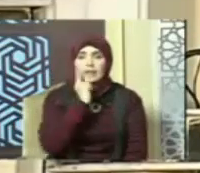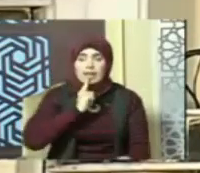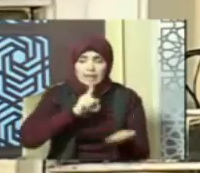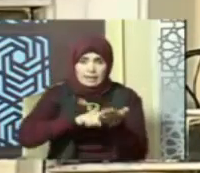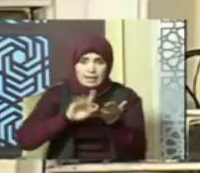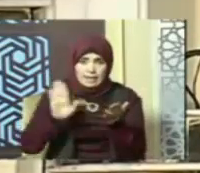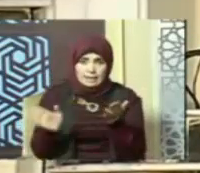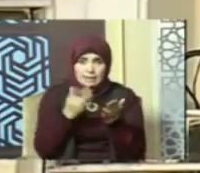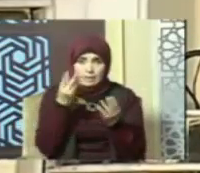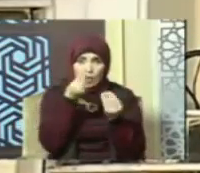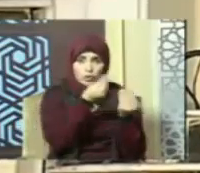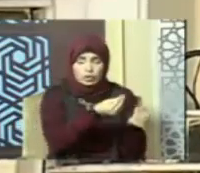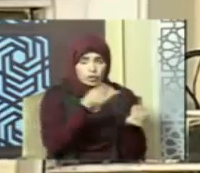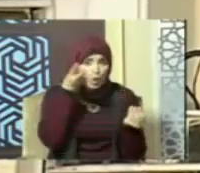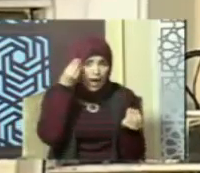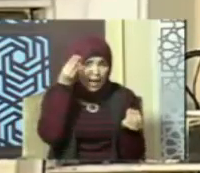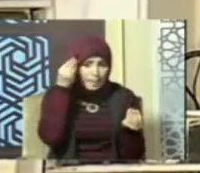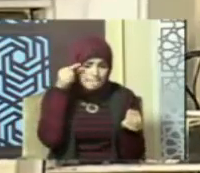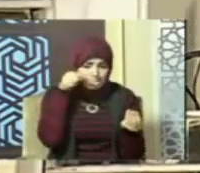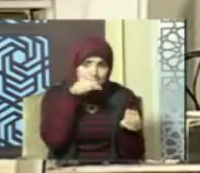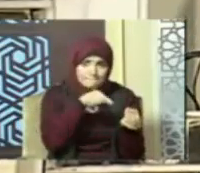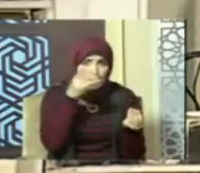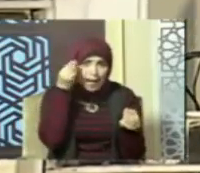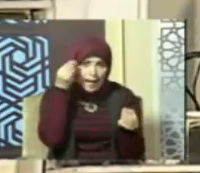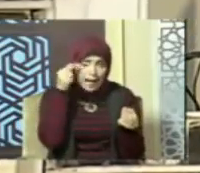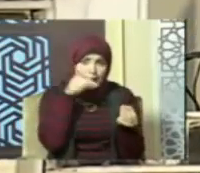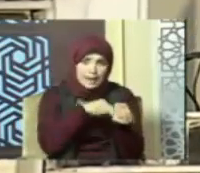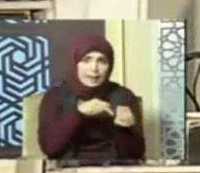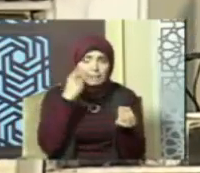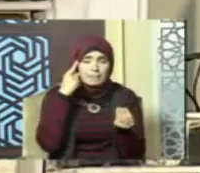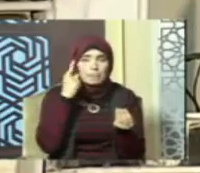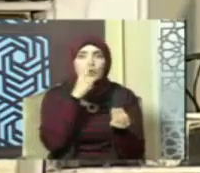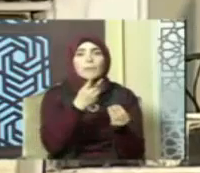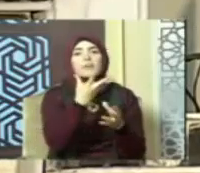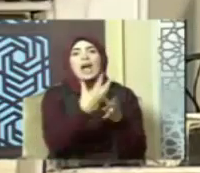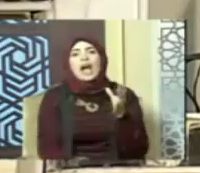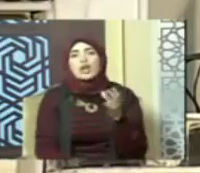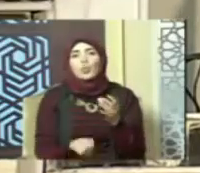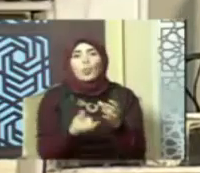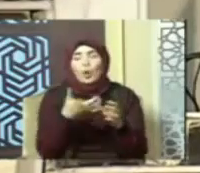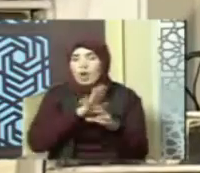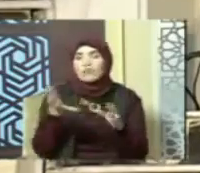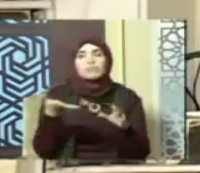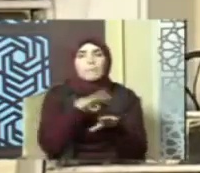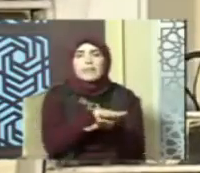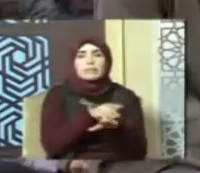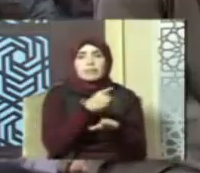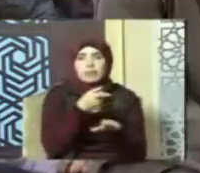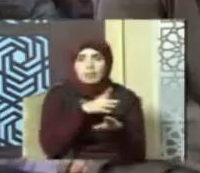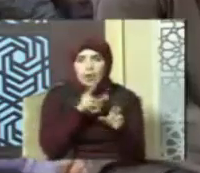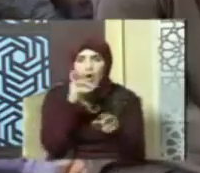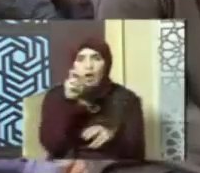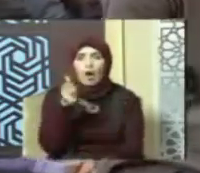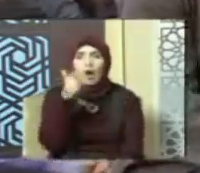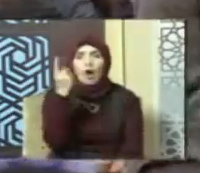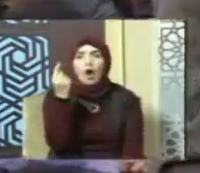الأرض. المؤمن يعلم أن أمر الأسباب إلى الله،